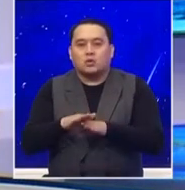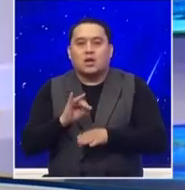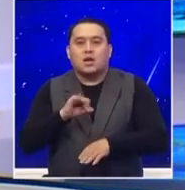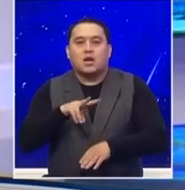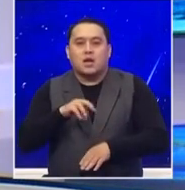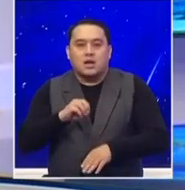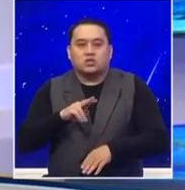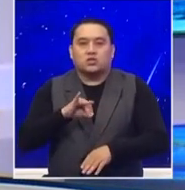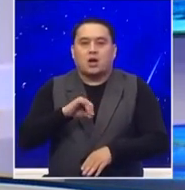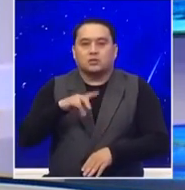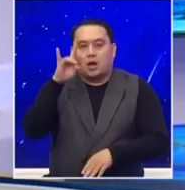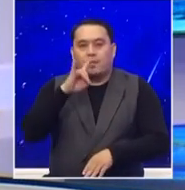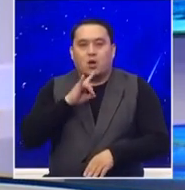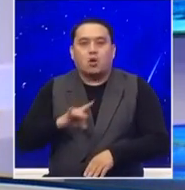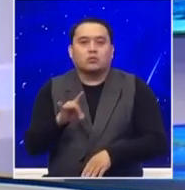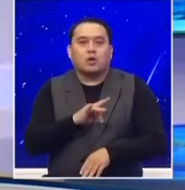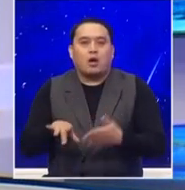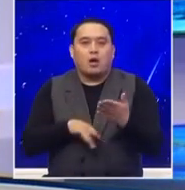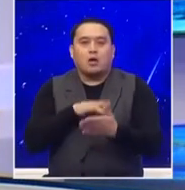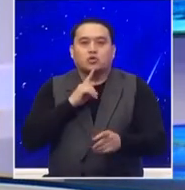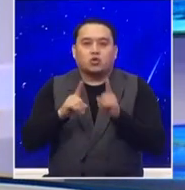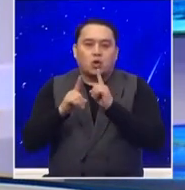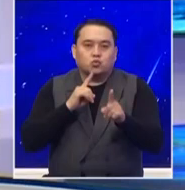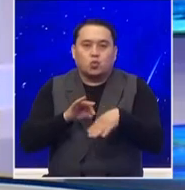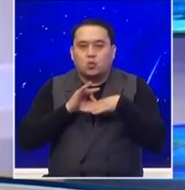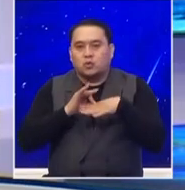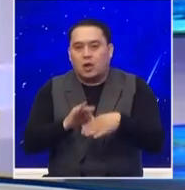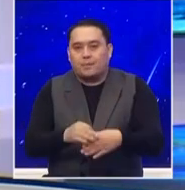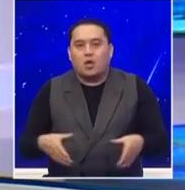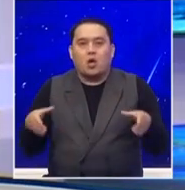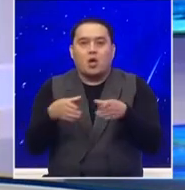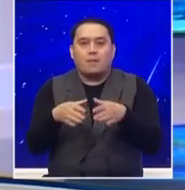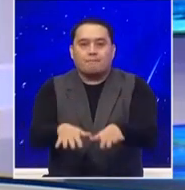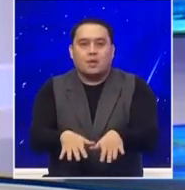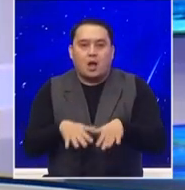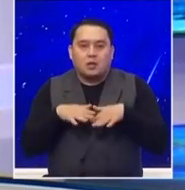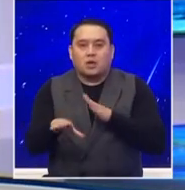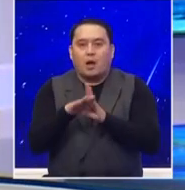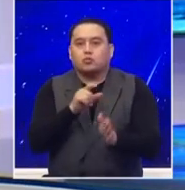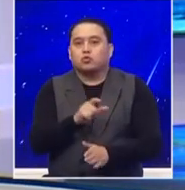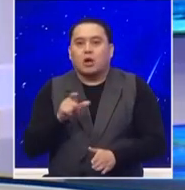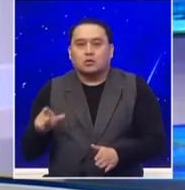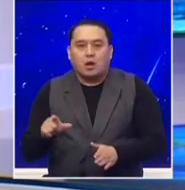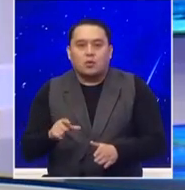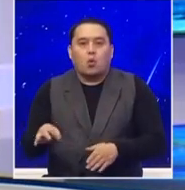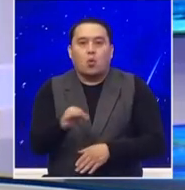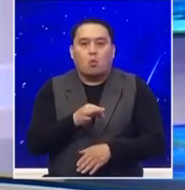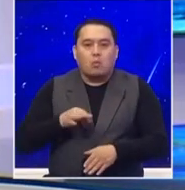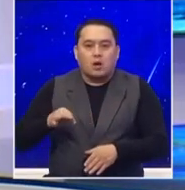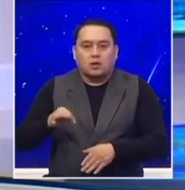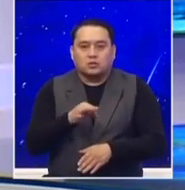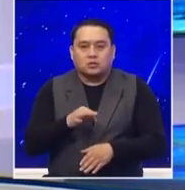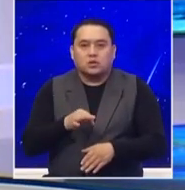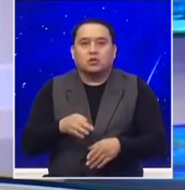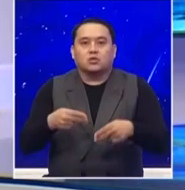және Еңбекші Қазақ аудандарында алқалы жиын өтті. Басқосуға әр дәрежеледегі мәслихат депутаттары мен облыстық